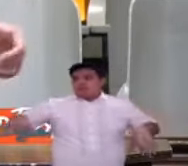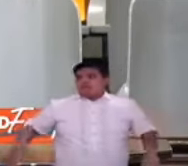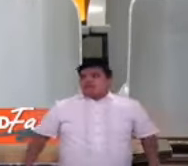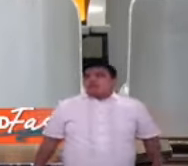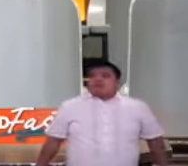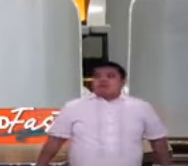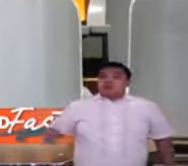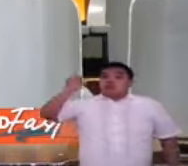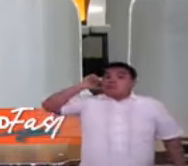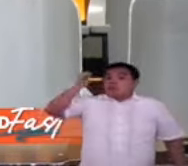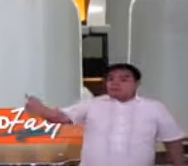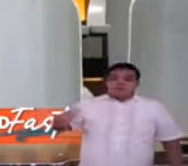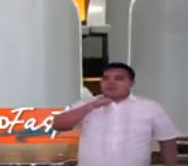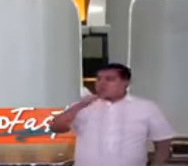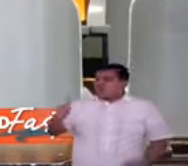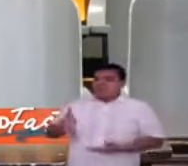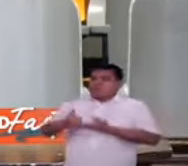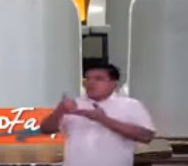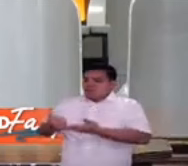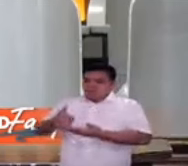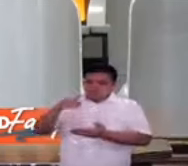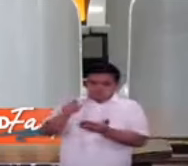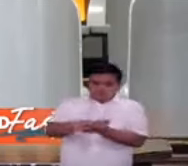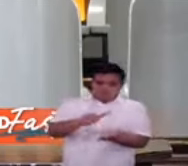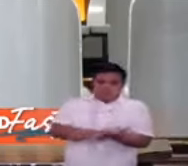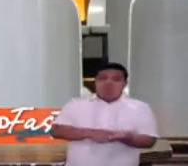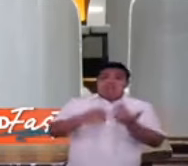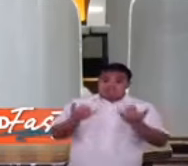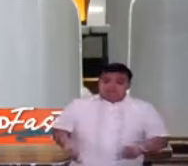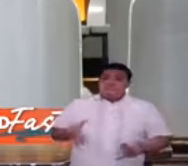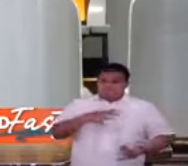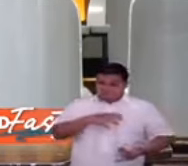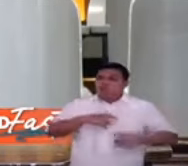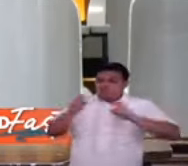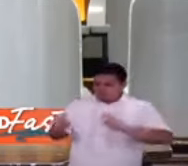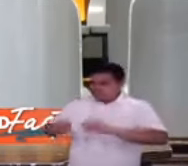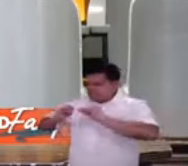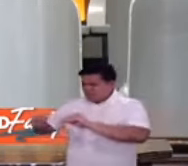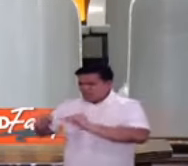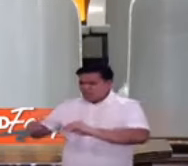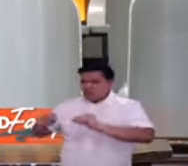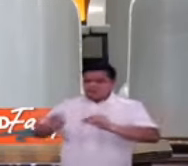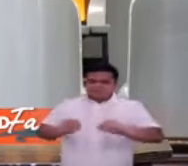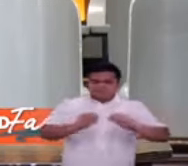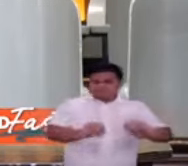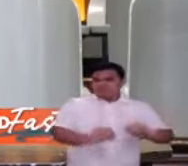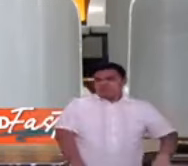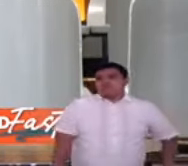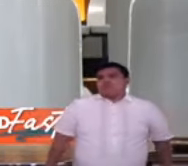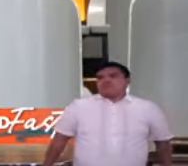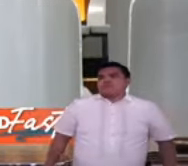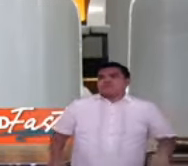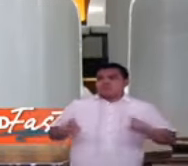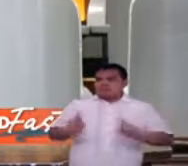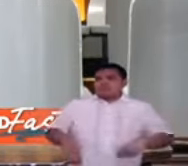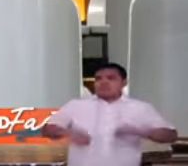Tomorrow, that schoolboy will not want help with his lessons. Karon nga, pwede pa ni mong tabangan, tabangi. Pwede pa